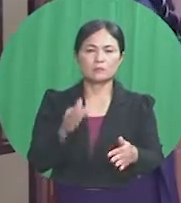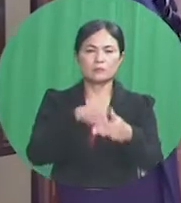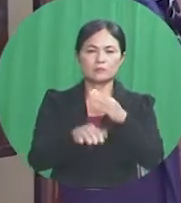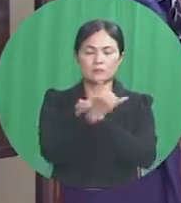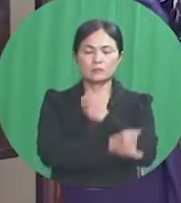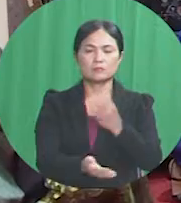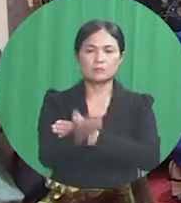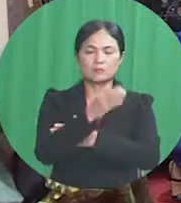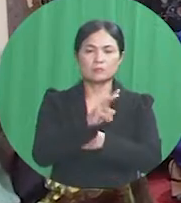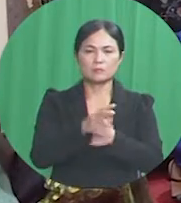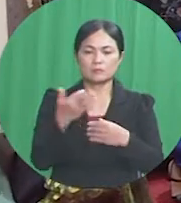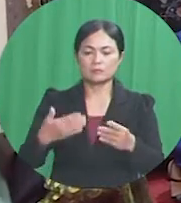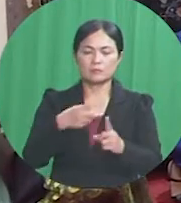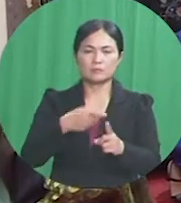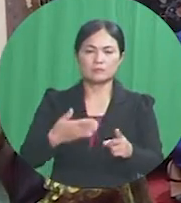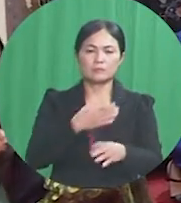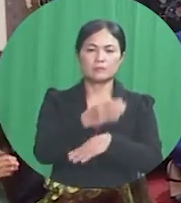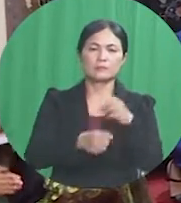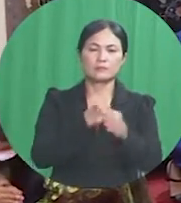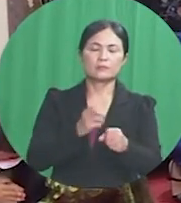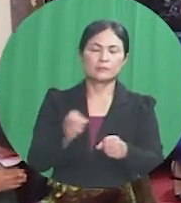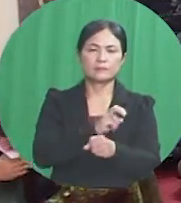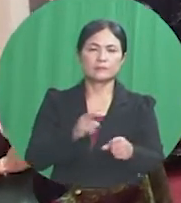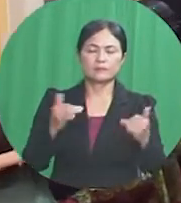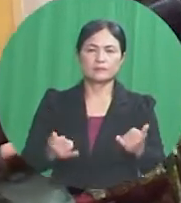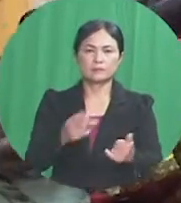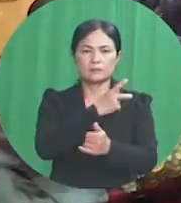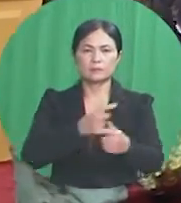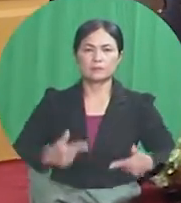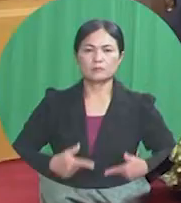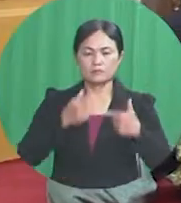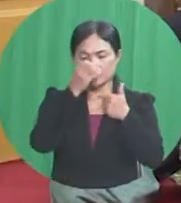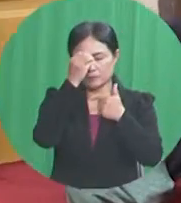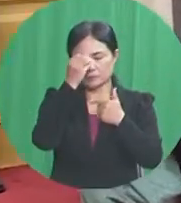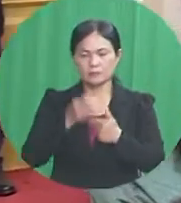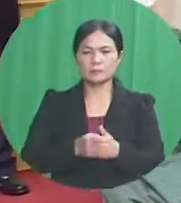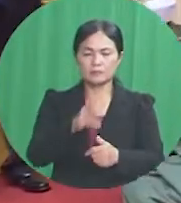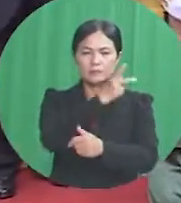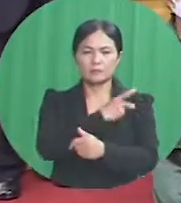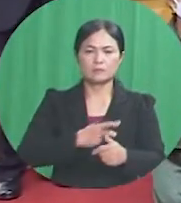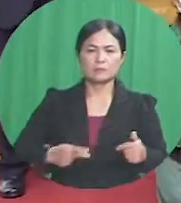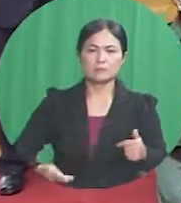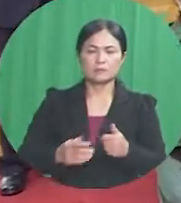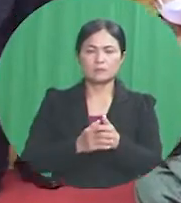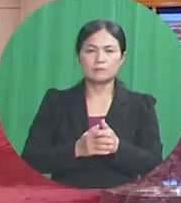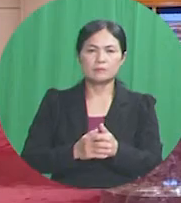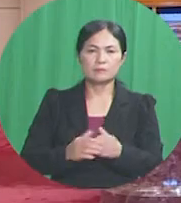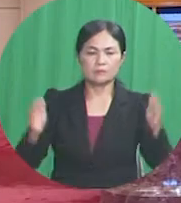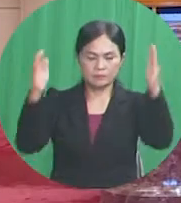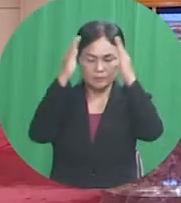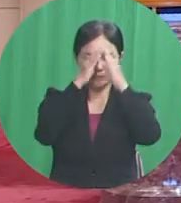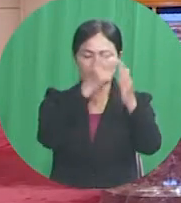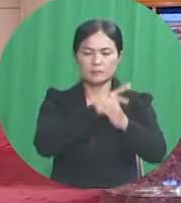នៅវេលាព្រឹកថ្ងៃទី29ខែកញ្ញាឆ្នាំ2022ព្រះករុណាជាអម្ចាស់ជាវេលាដំបូងព្រះបាទសម្តេចព្រះបរមនាថព្រះម